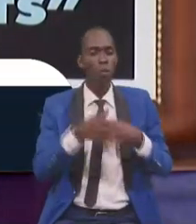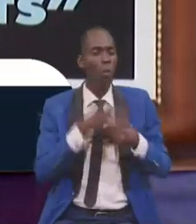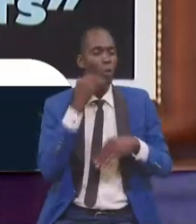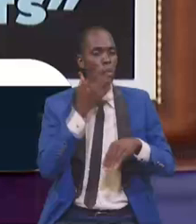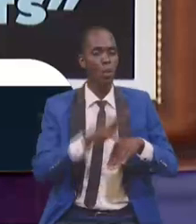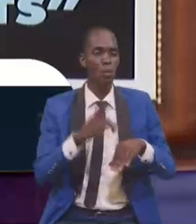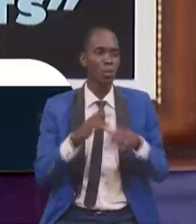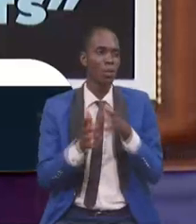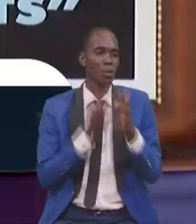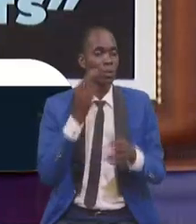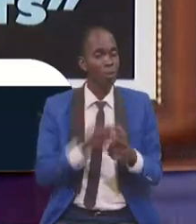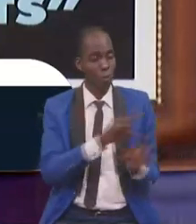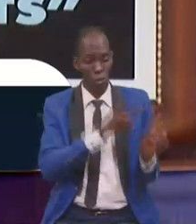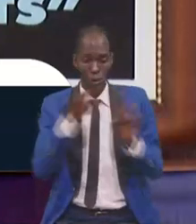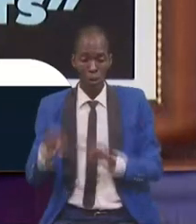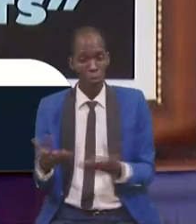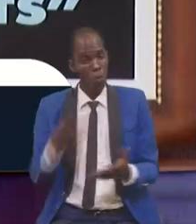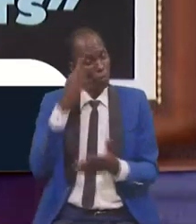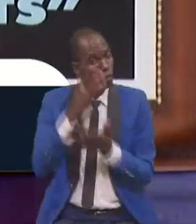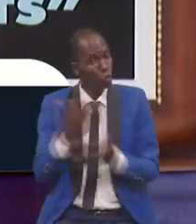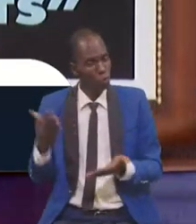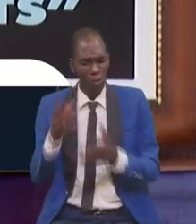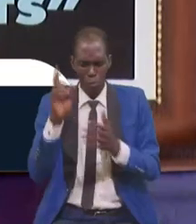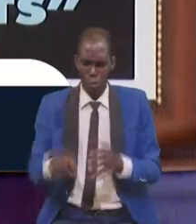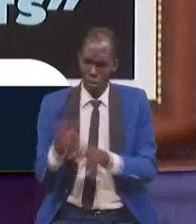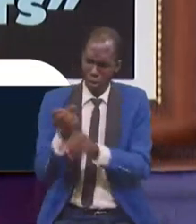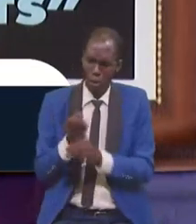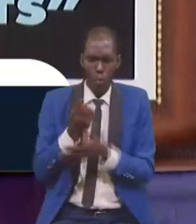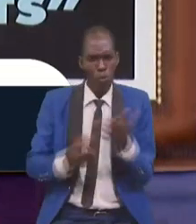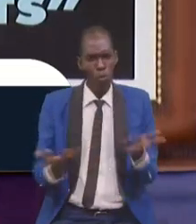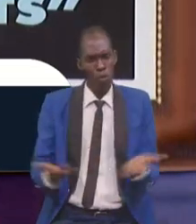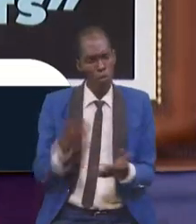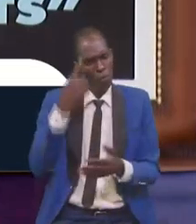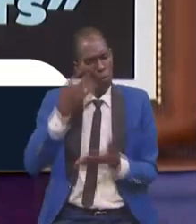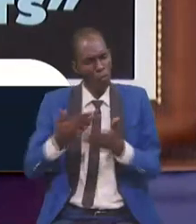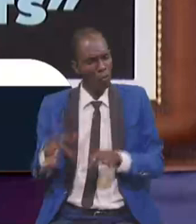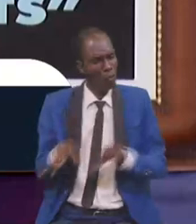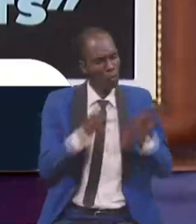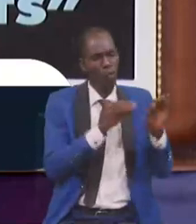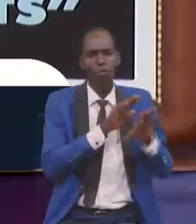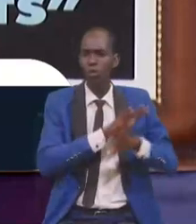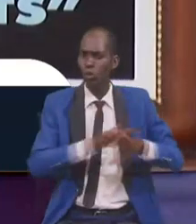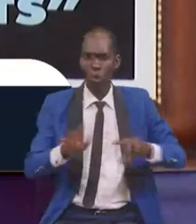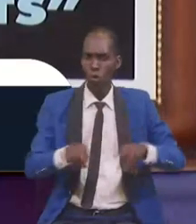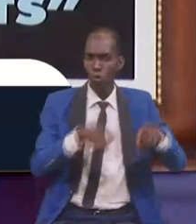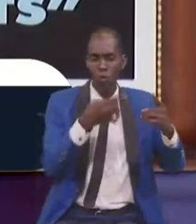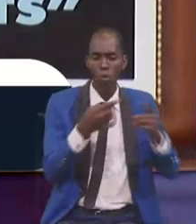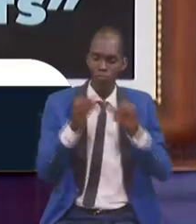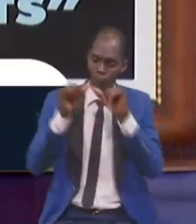vous les mains vides. N'êtes-vous pas venu pour quelque chose? Recevez la chose avant de rentrer. Il ne faut pas rentrer. N'allez